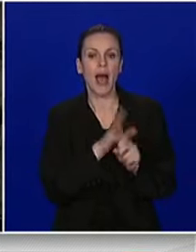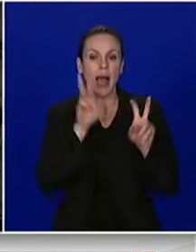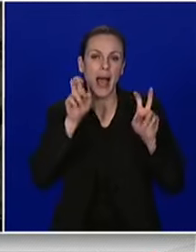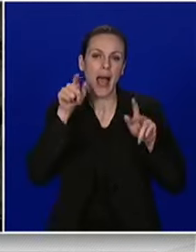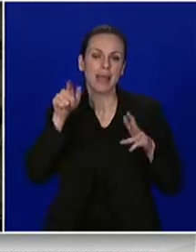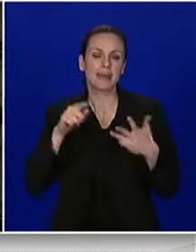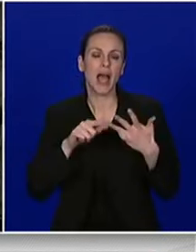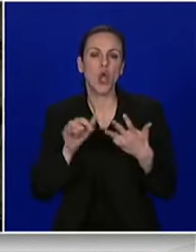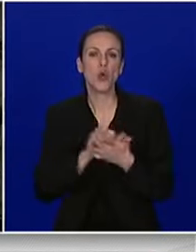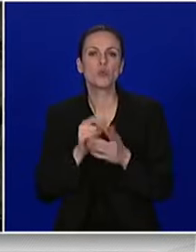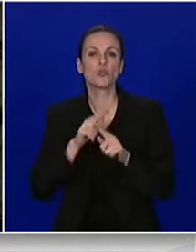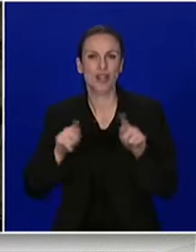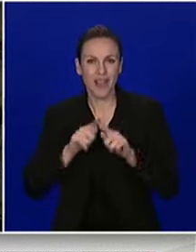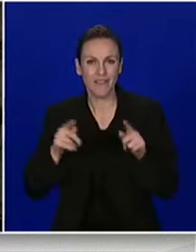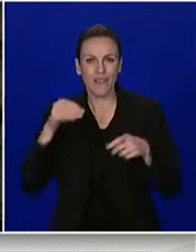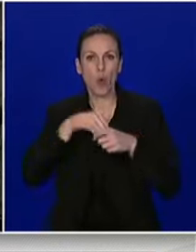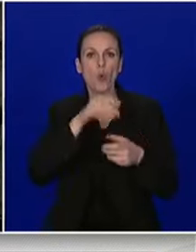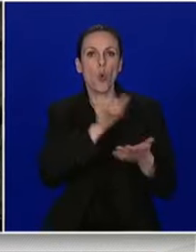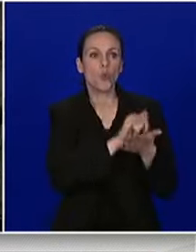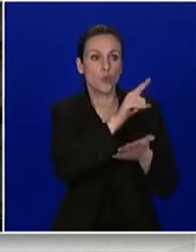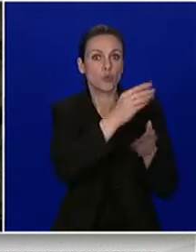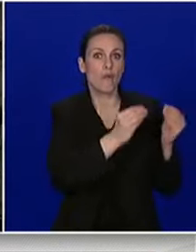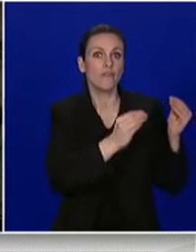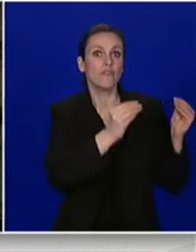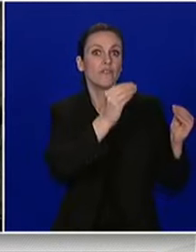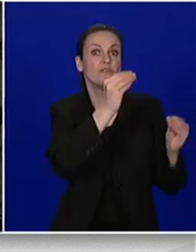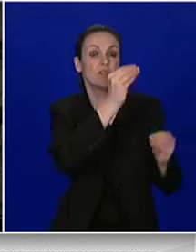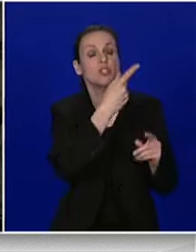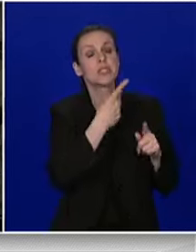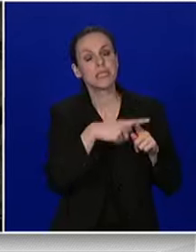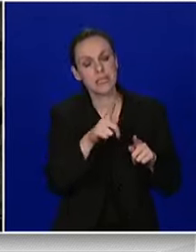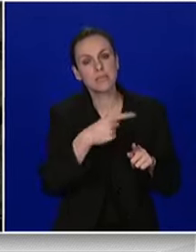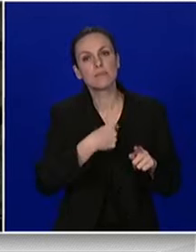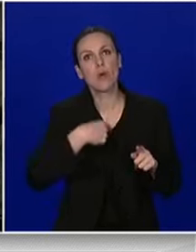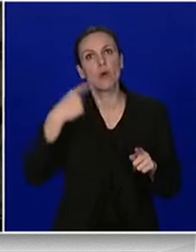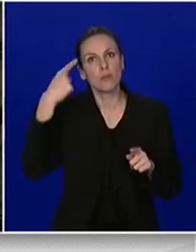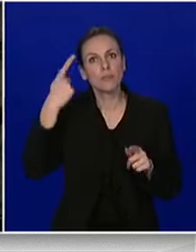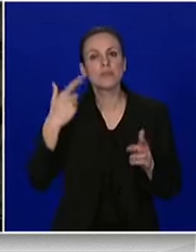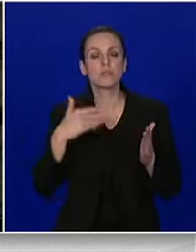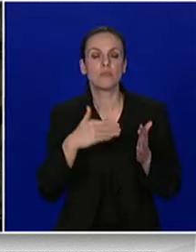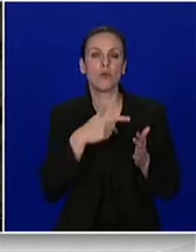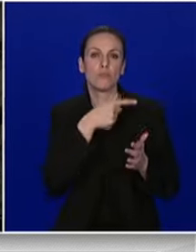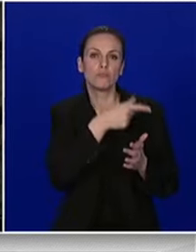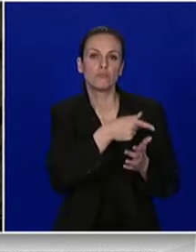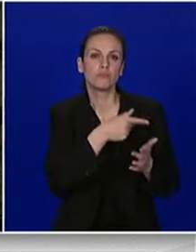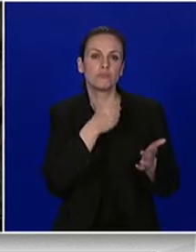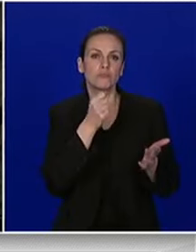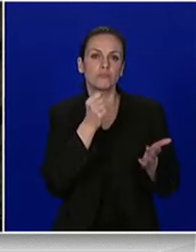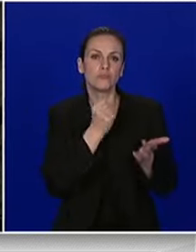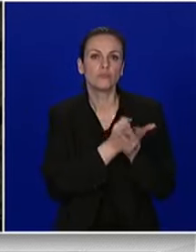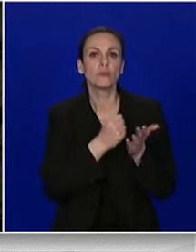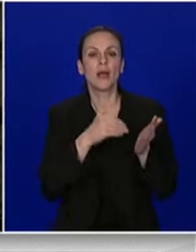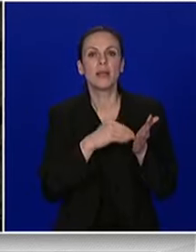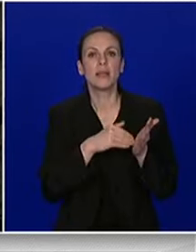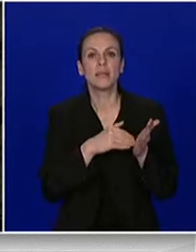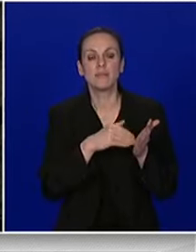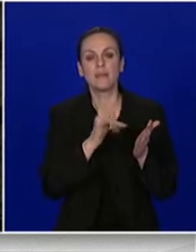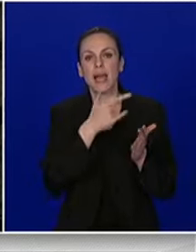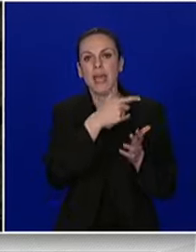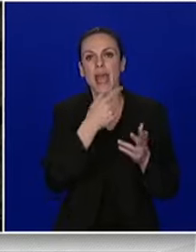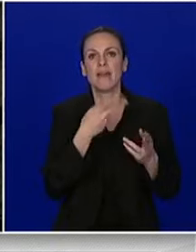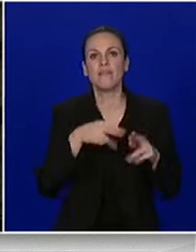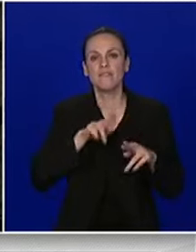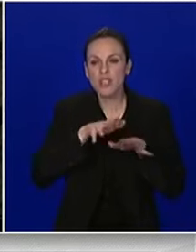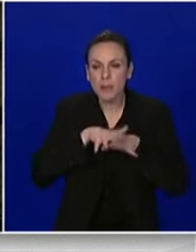njujorškog soja u gradu Njujorku raste i zbog toga mislimo da je to potvrda da se brže širi kao i ostale